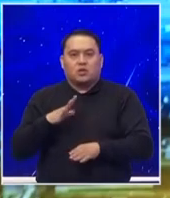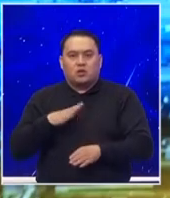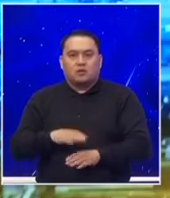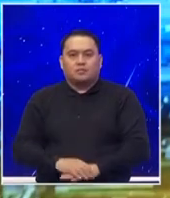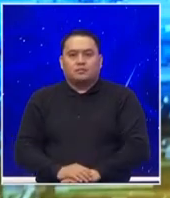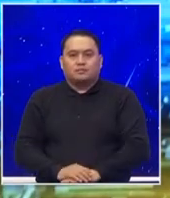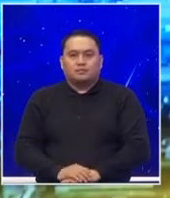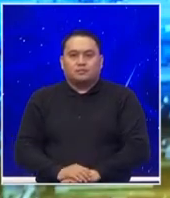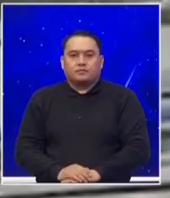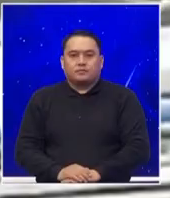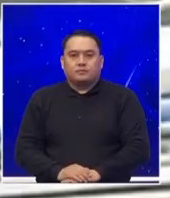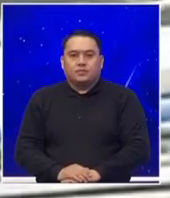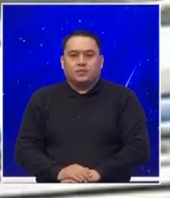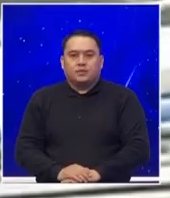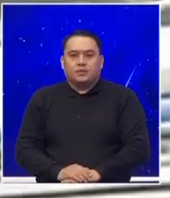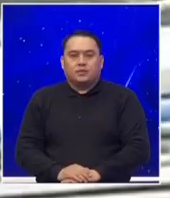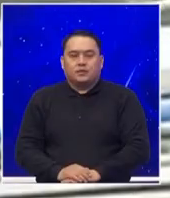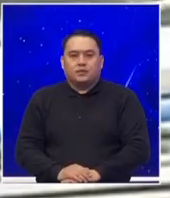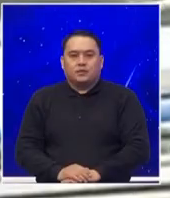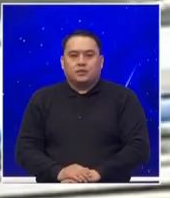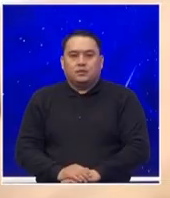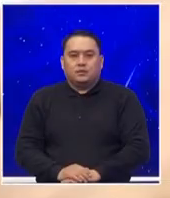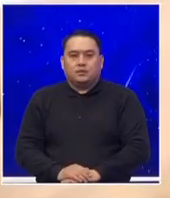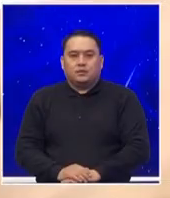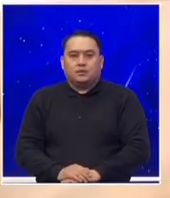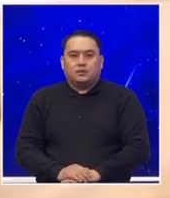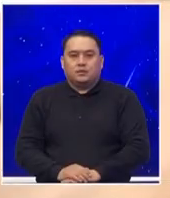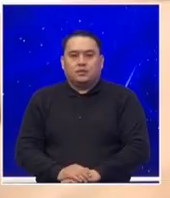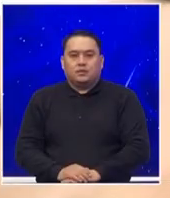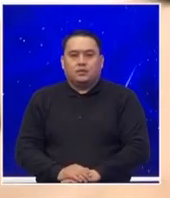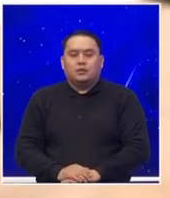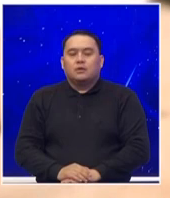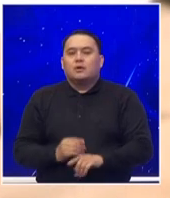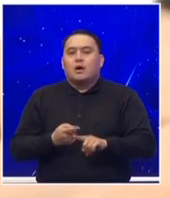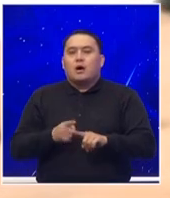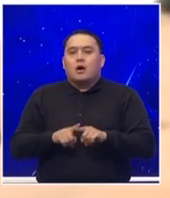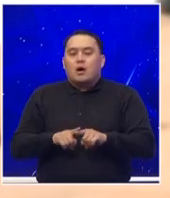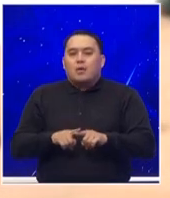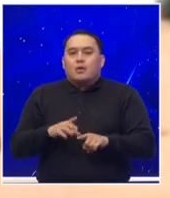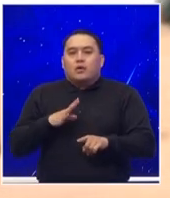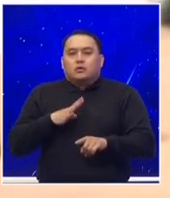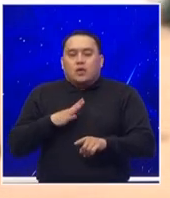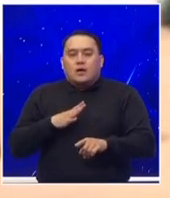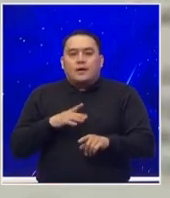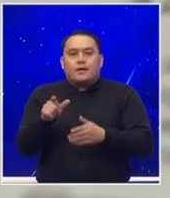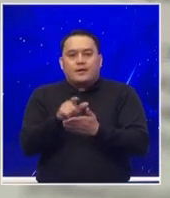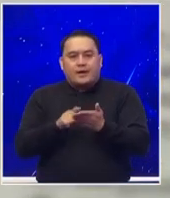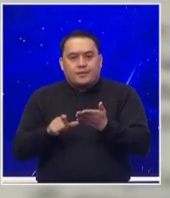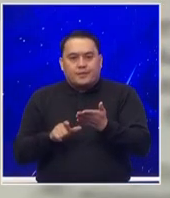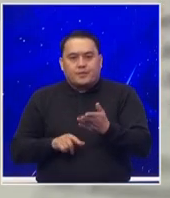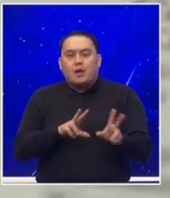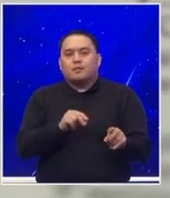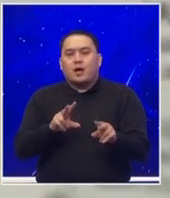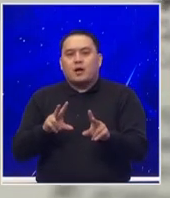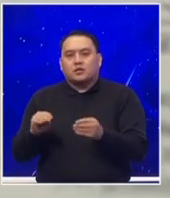еді. О, тіршілік, не берсең де арнап бер. Алтын балық ілінетін қармақ бер, бақыт